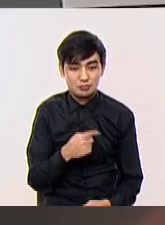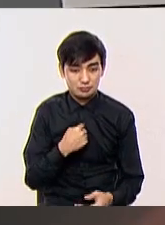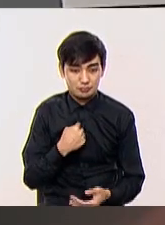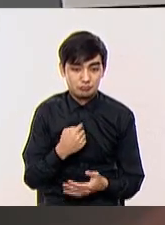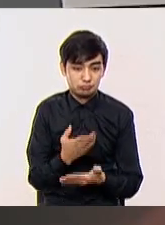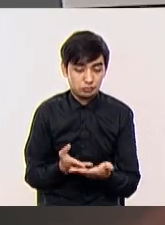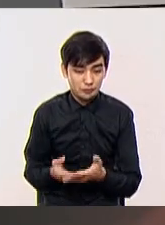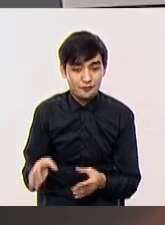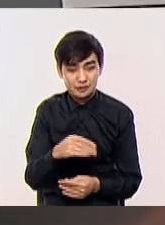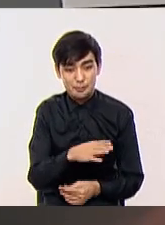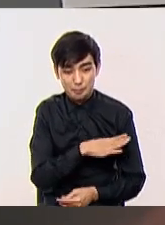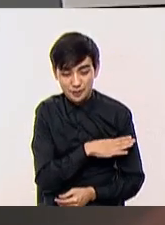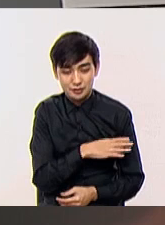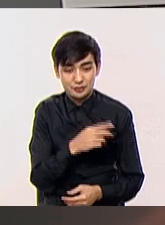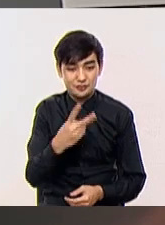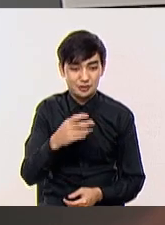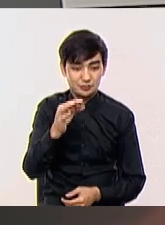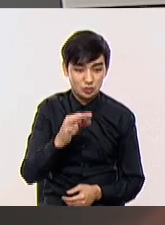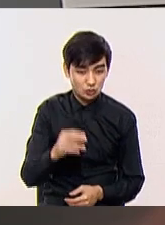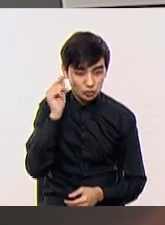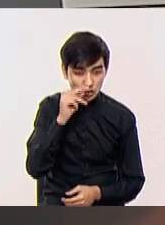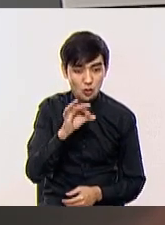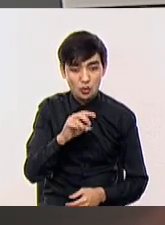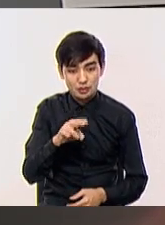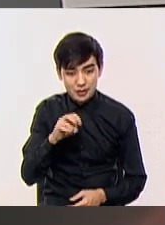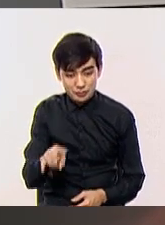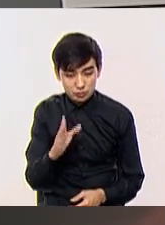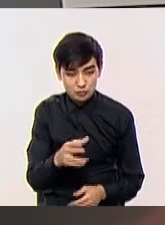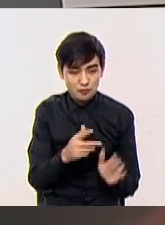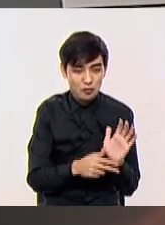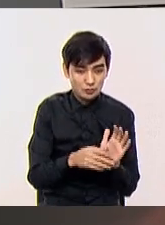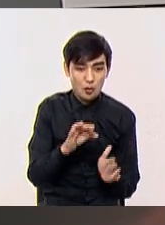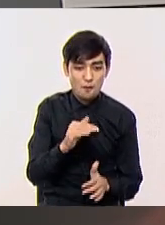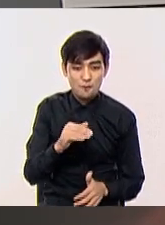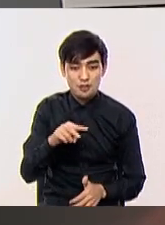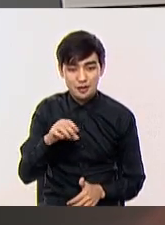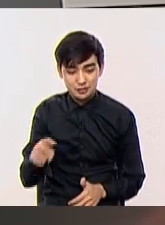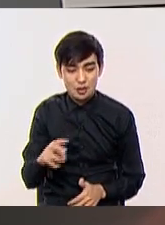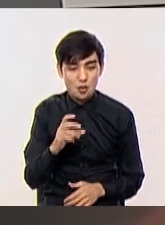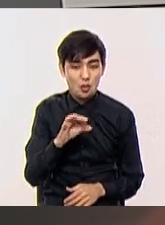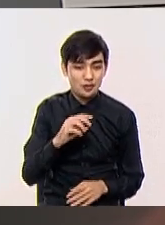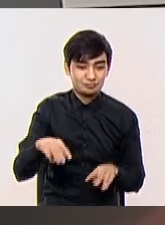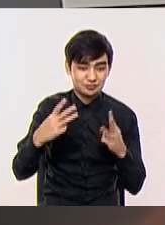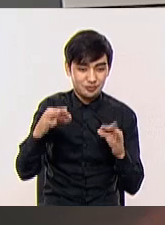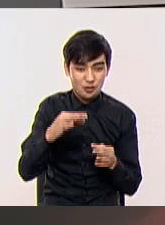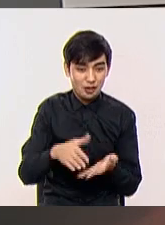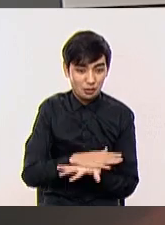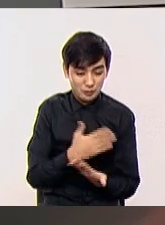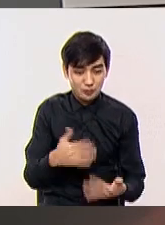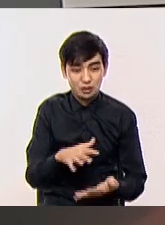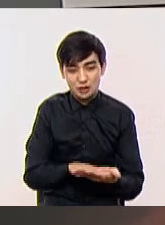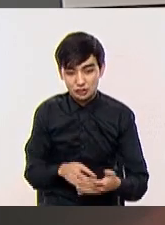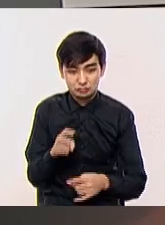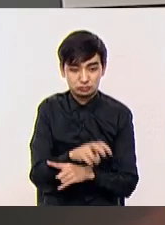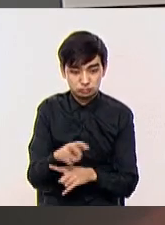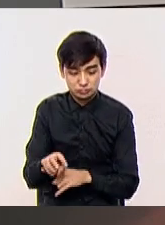Мы предупреждали, что 20% обучения будет онлайн, а 80% офлайн. То, что онлайн они уже отучились и дальше должны